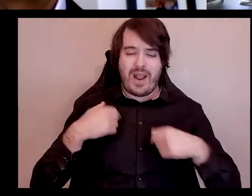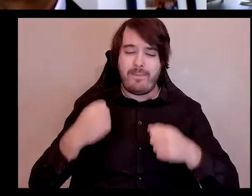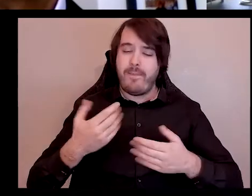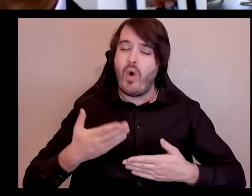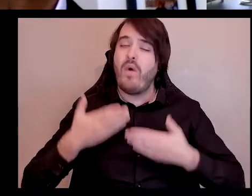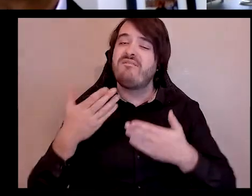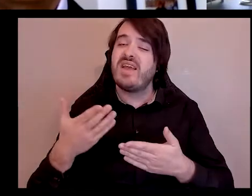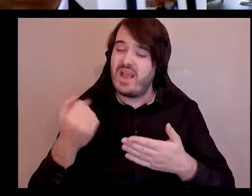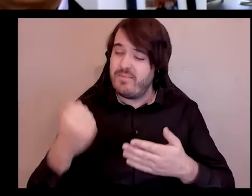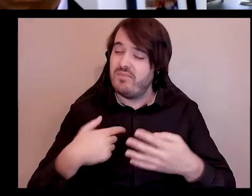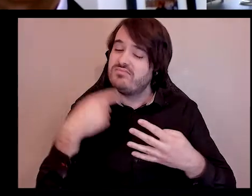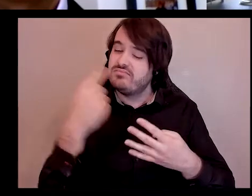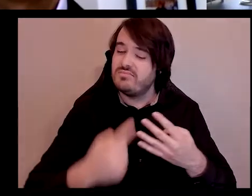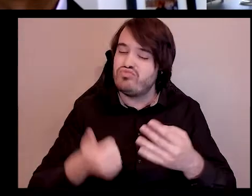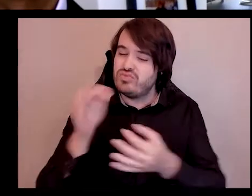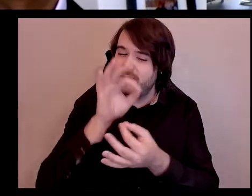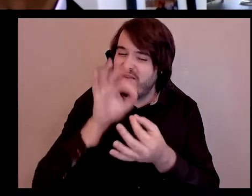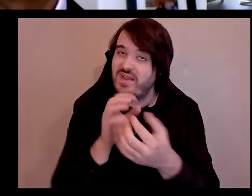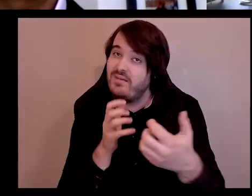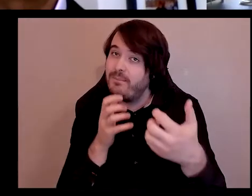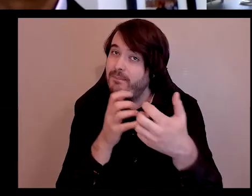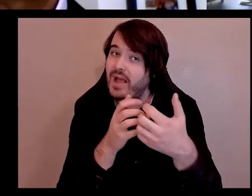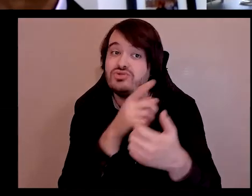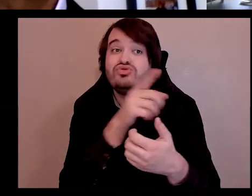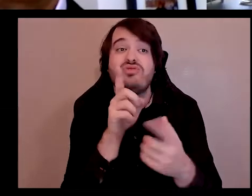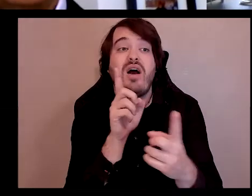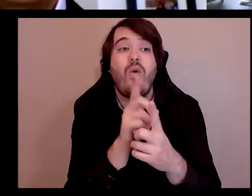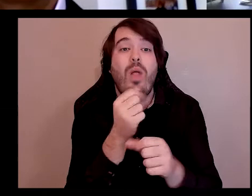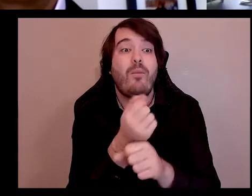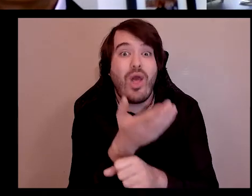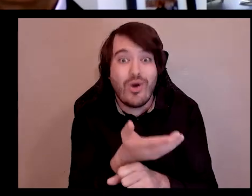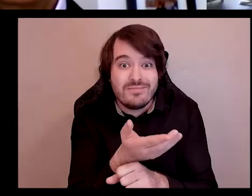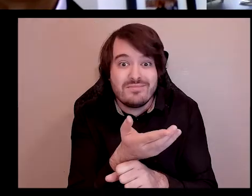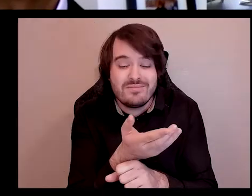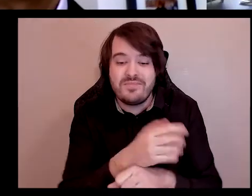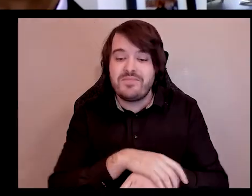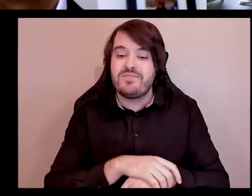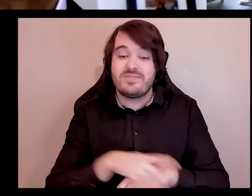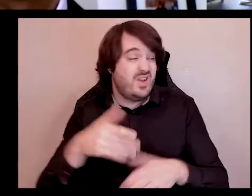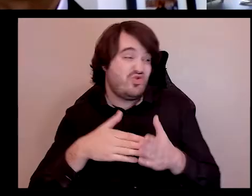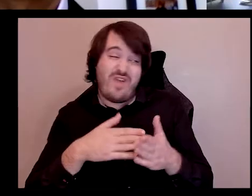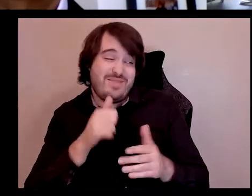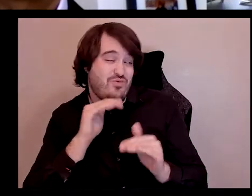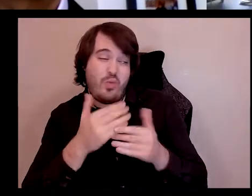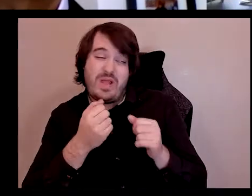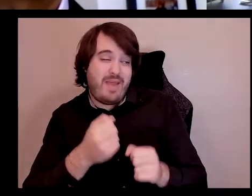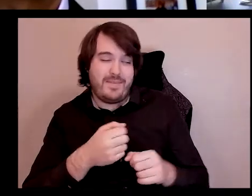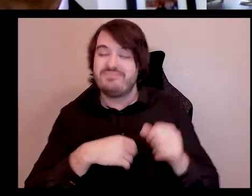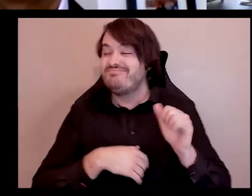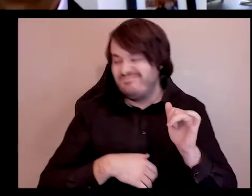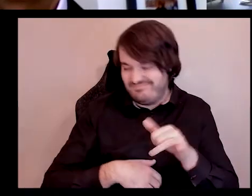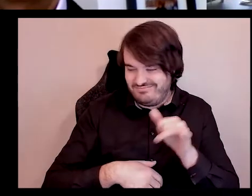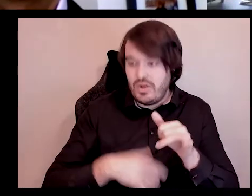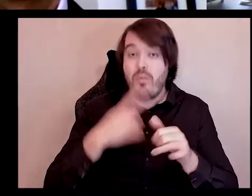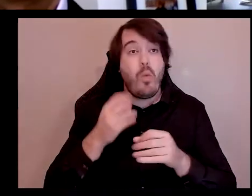appris comment vous mettre en valeur, quels sont les points de compétence qui vous démarquent. Et qu'est-ce que vous avez à offrir de façon plus